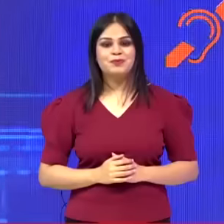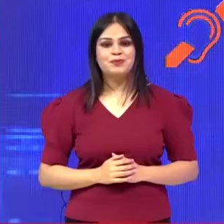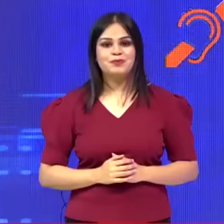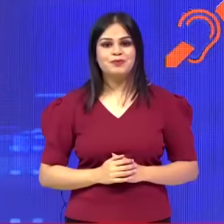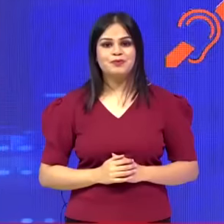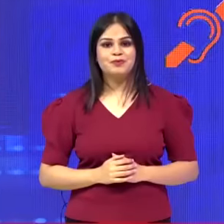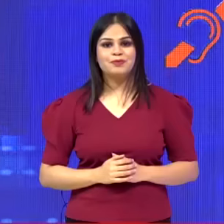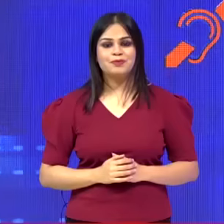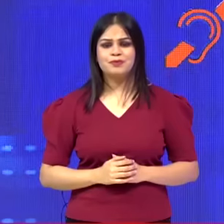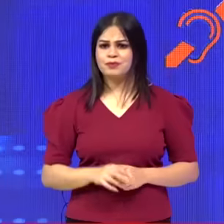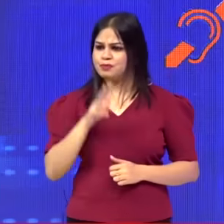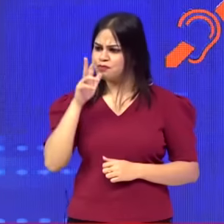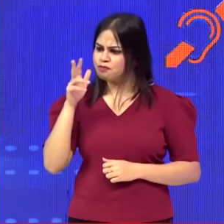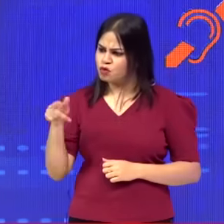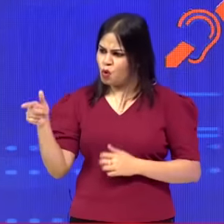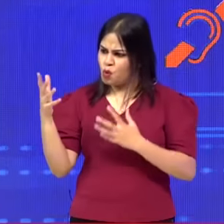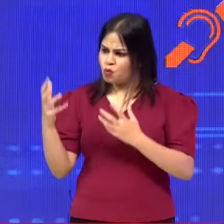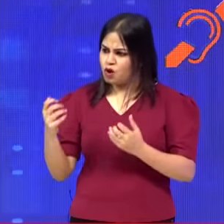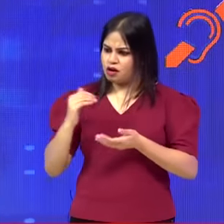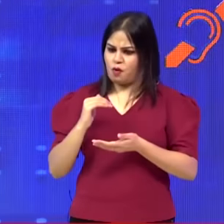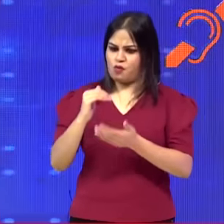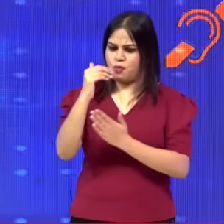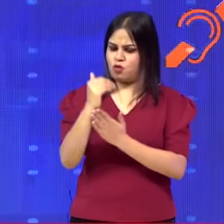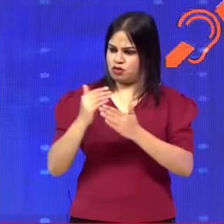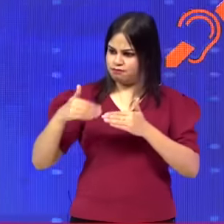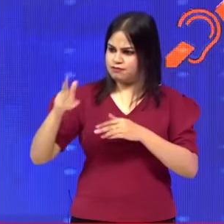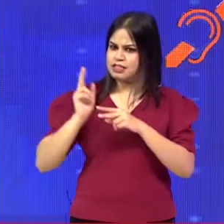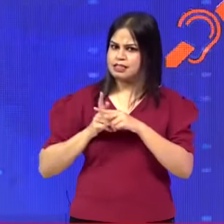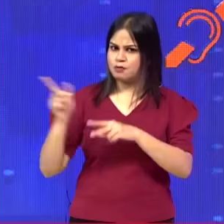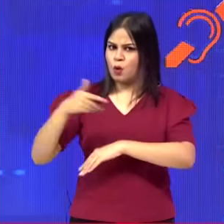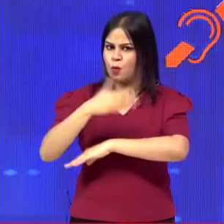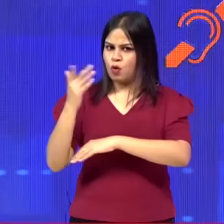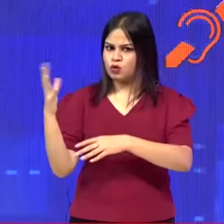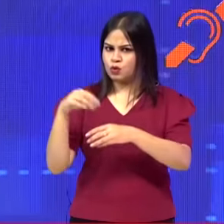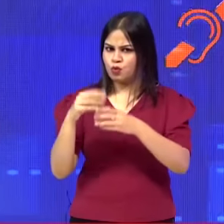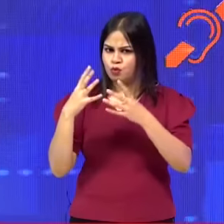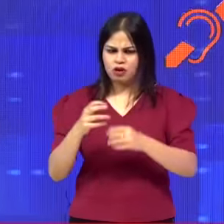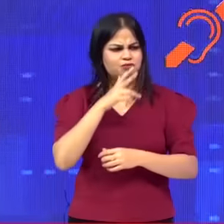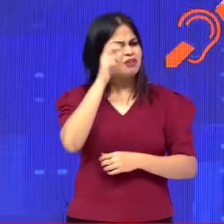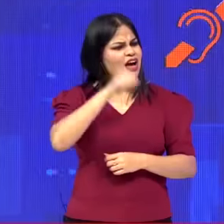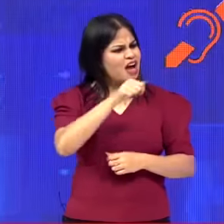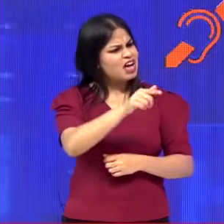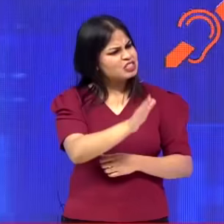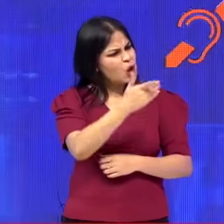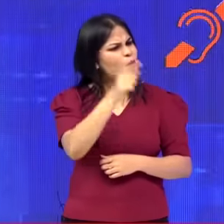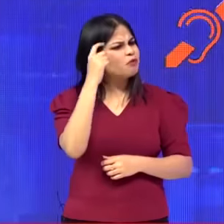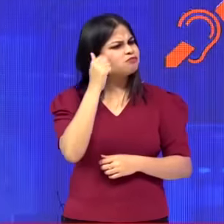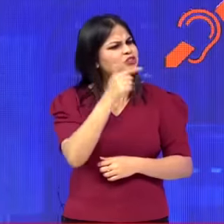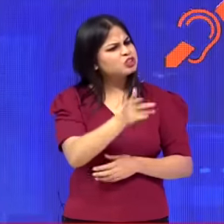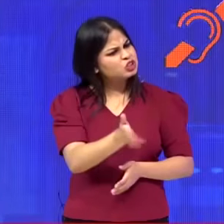आप चाहते हैं कि अवार्ड फंक्शन होते रहें, आप होस्ट करते रहें. मैं तो चाहता हूं कि सर आप भी अवार्ड फंक्शन करें.